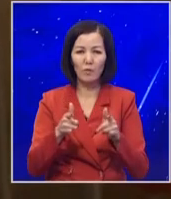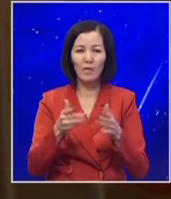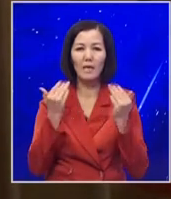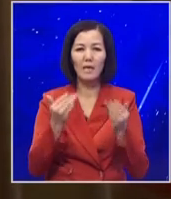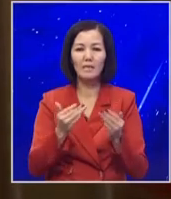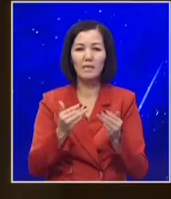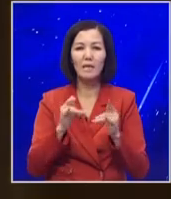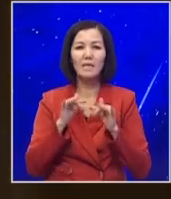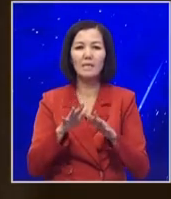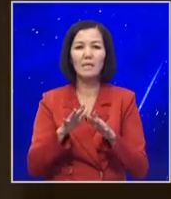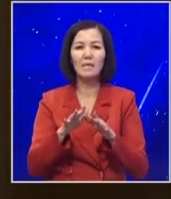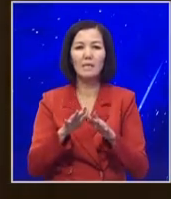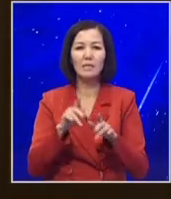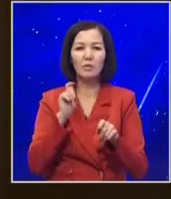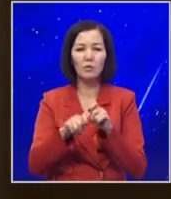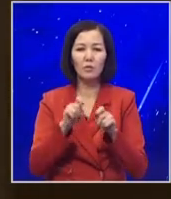іске қатысты